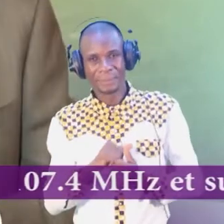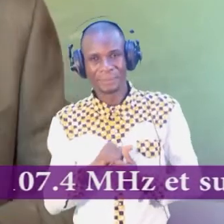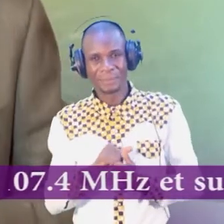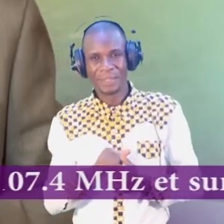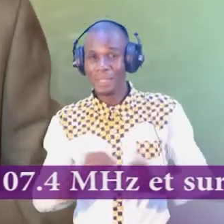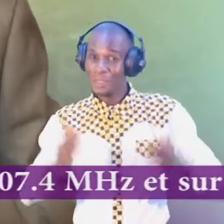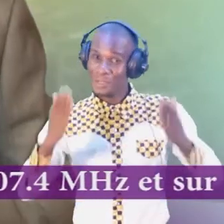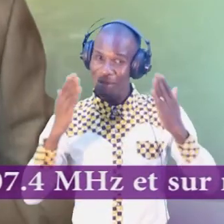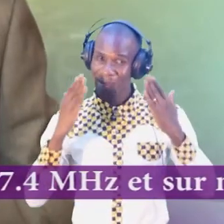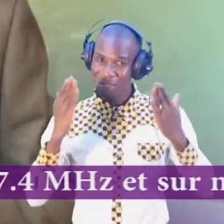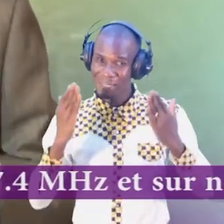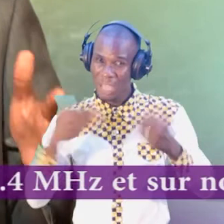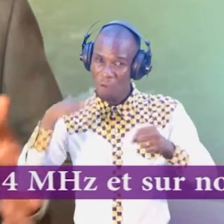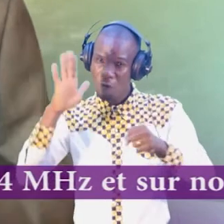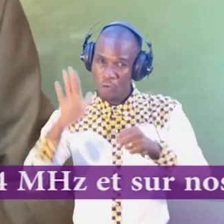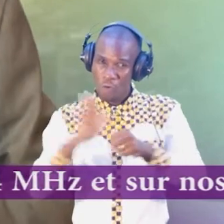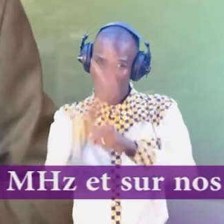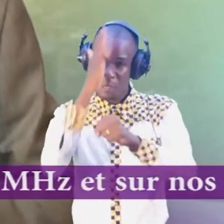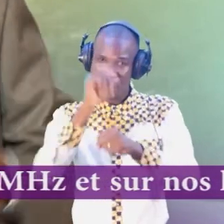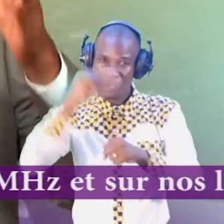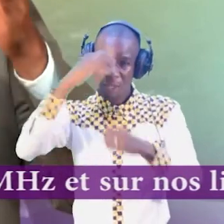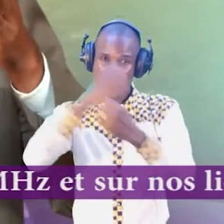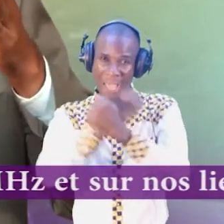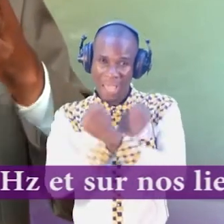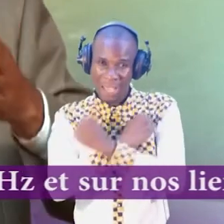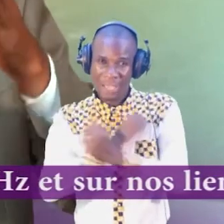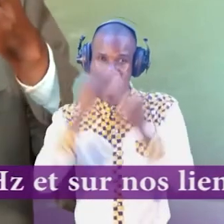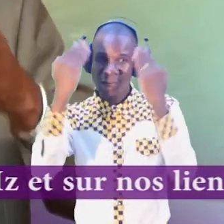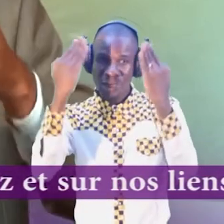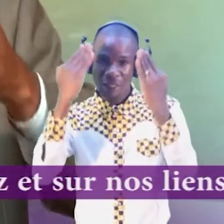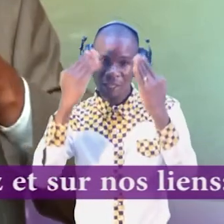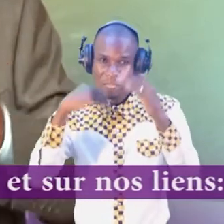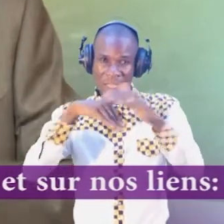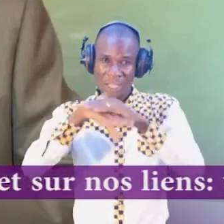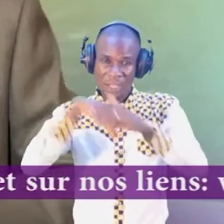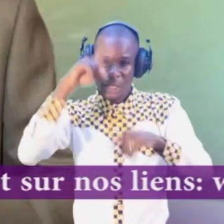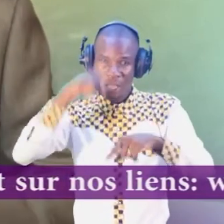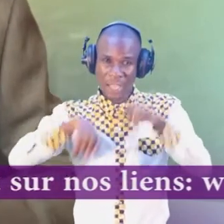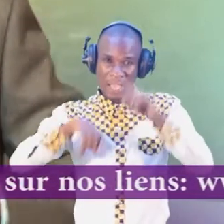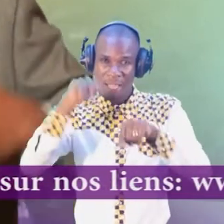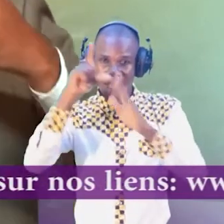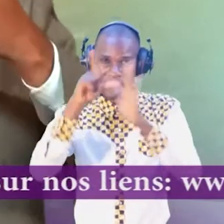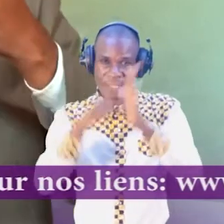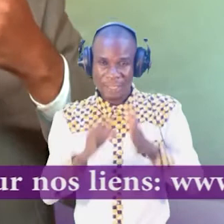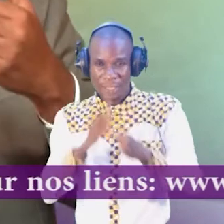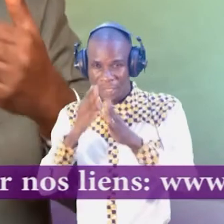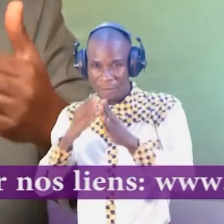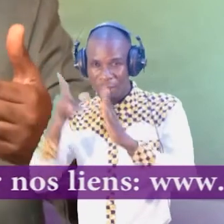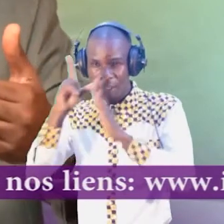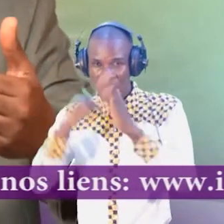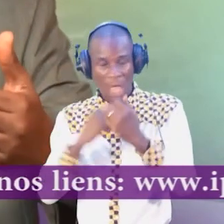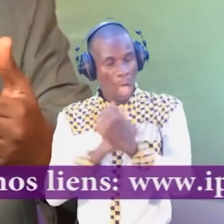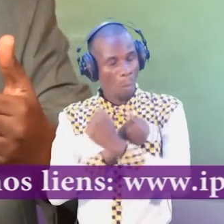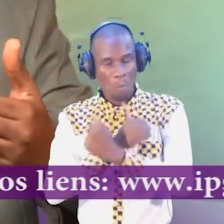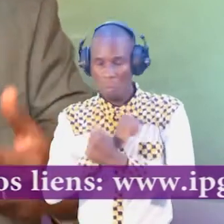ozali mpenza na mposa ya bolingo mingi omoni ete ekomi likambo Nzambe akoki kosunga yo kolatisa